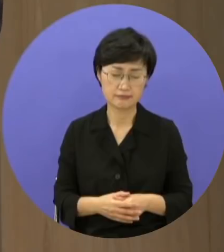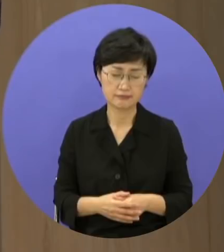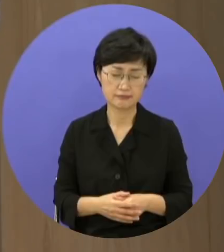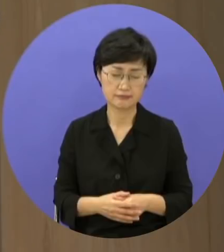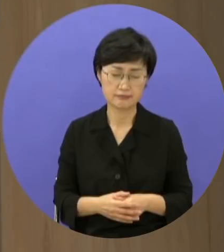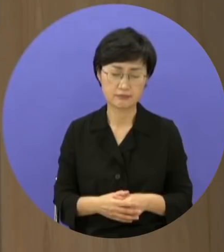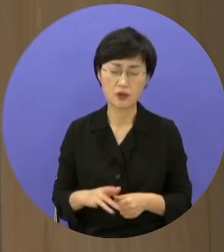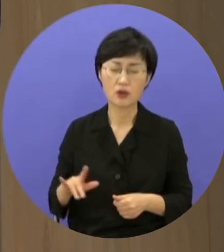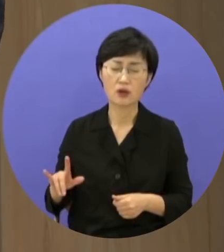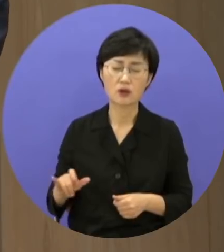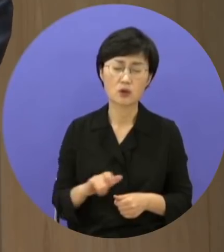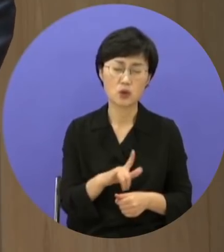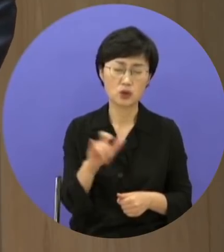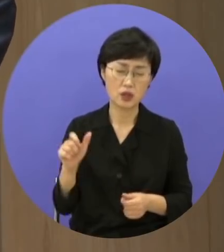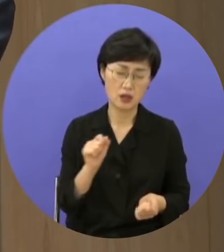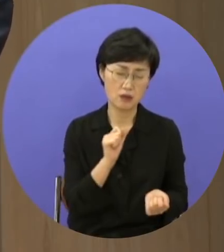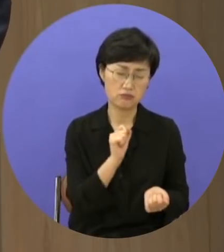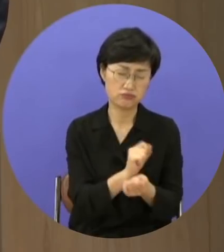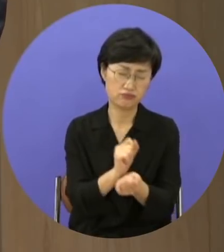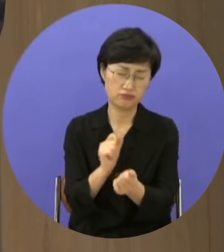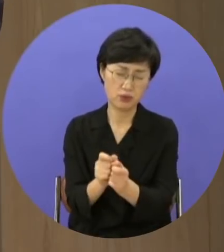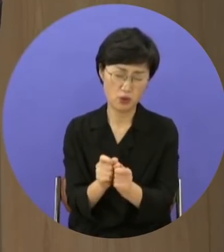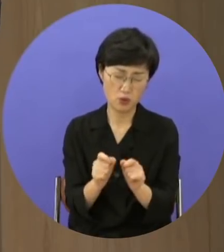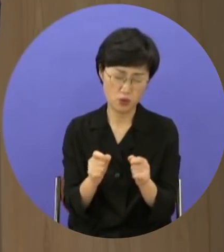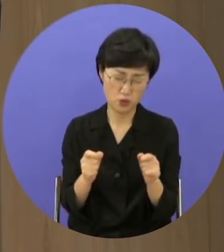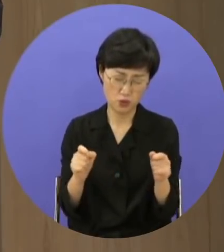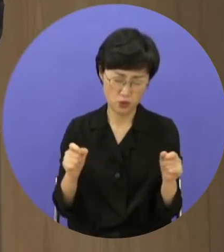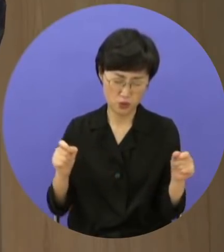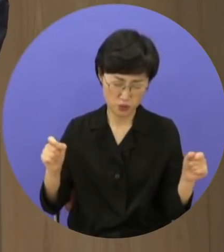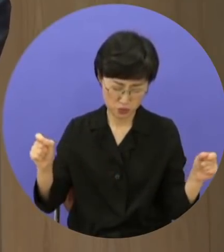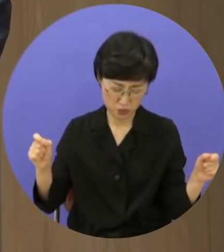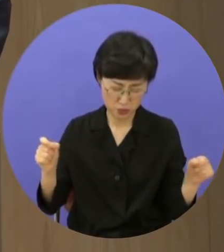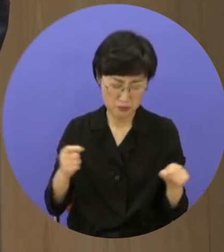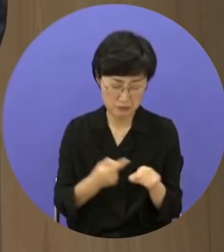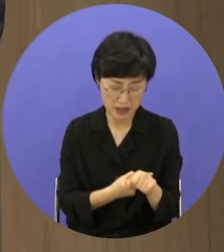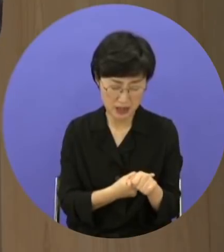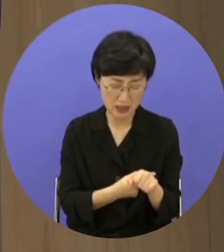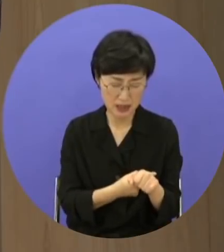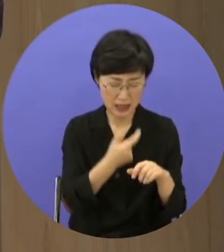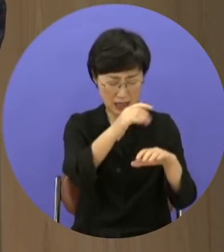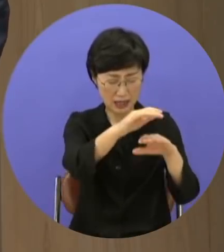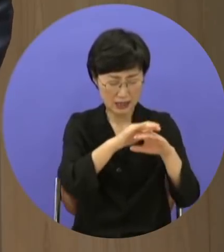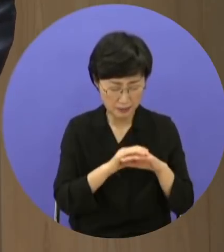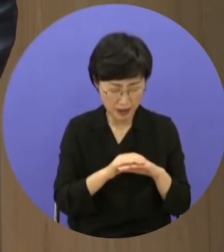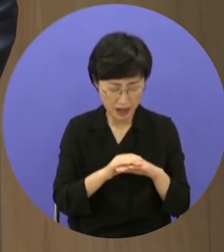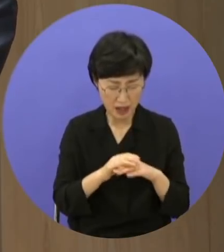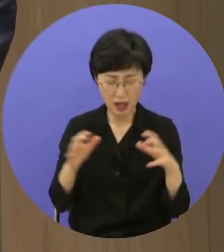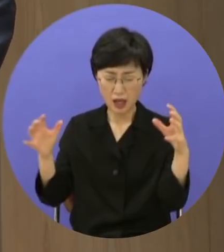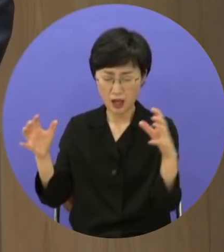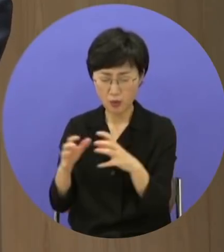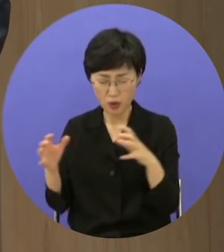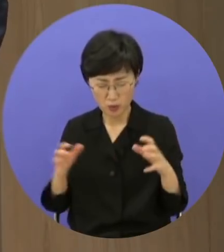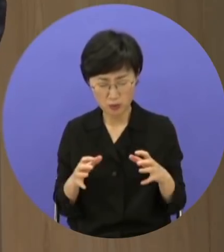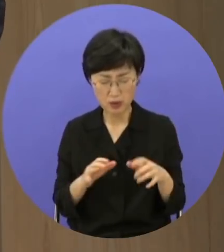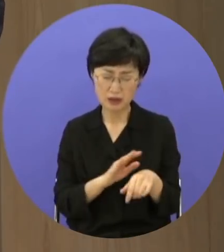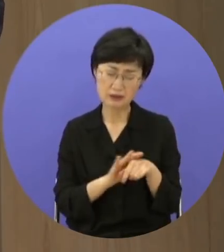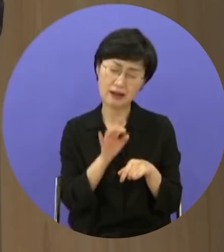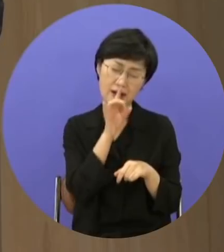코로나가 장기화되면서 예배와 각종 모임이 원활하게 이루어지지 못하고 있는